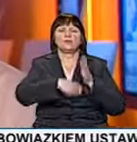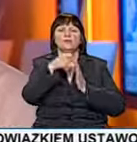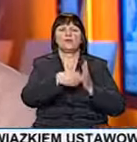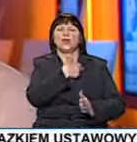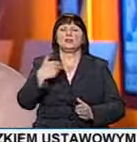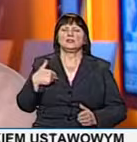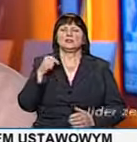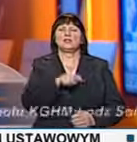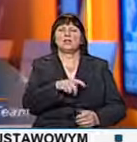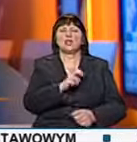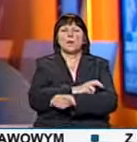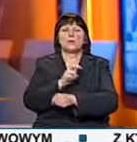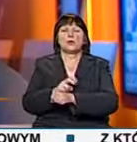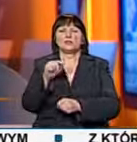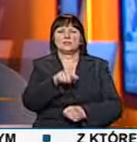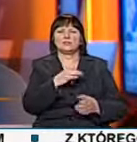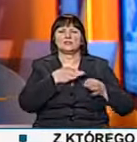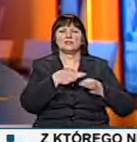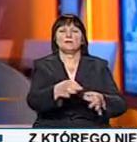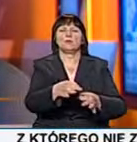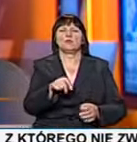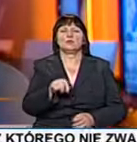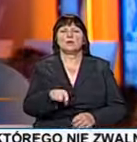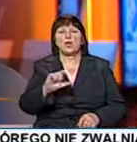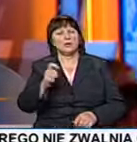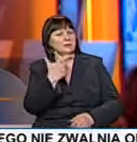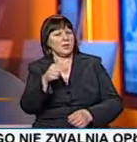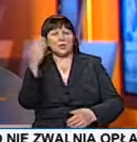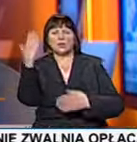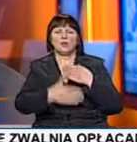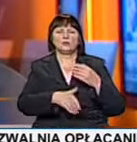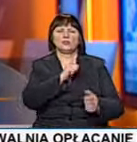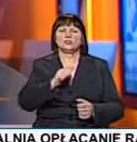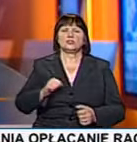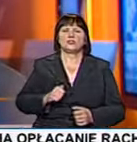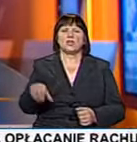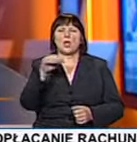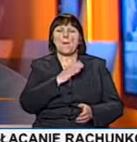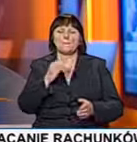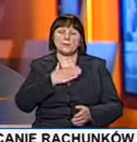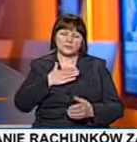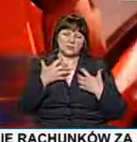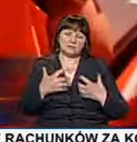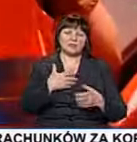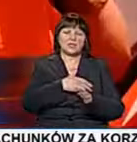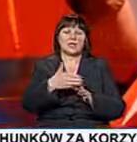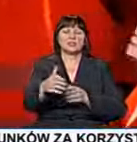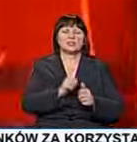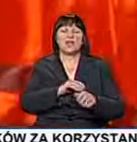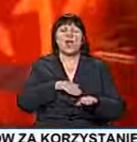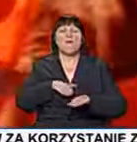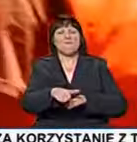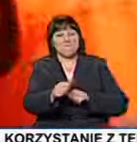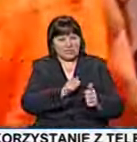nasz dotychczasowy projekt, czyli ten samochód. Co badanie nie kończy się na tym, nie chcemy kończyć. Mamy dalsze wyścigi, w których chcemy uczestniczyć.